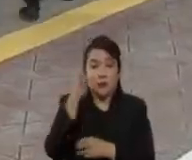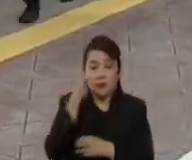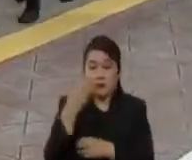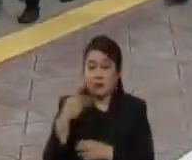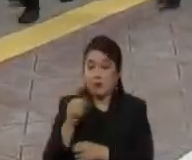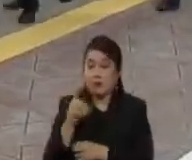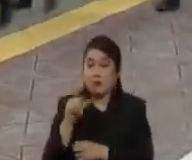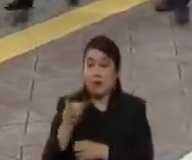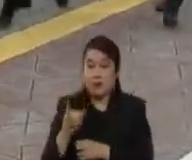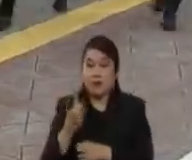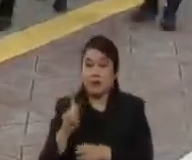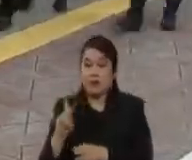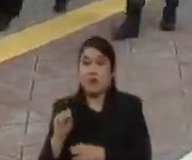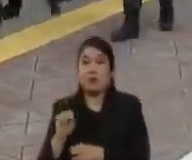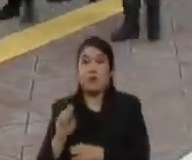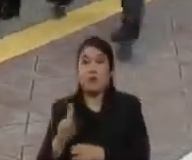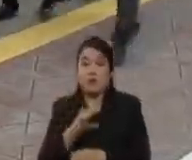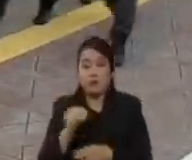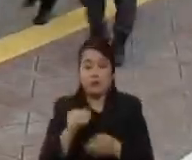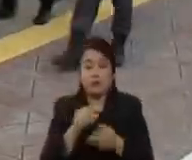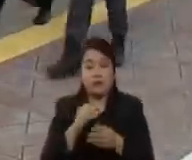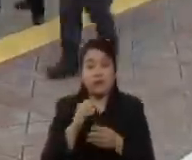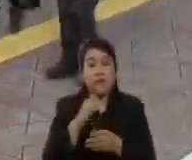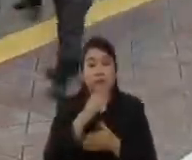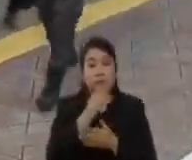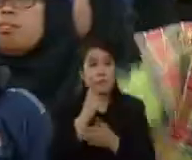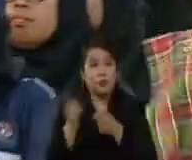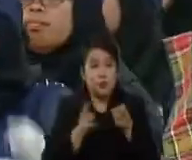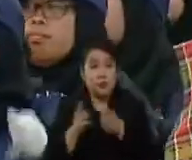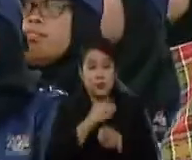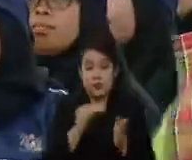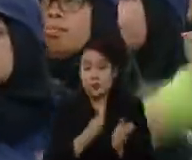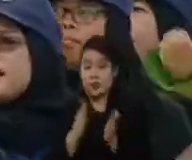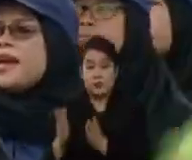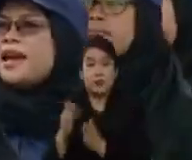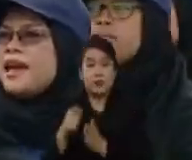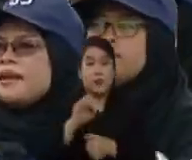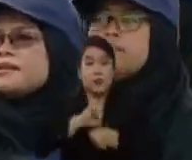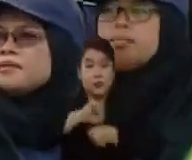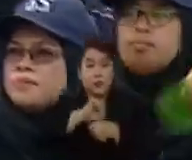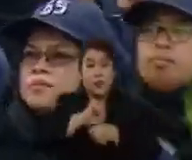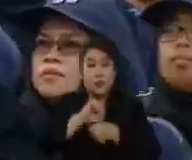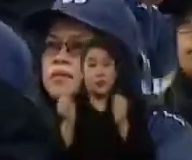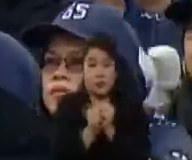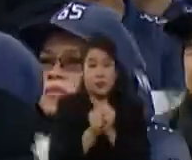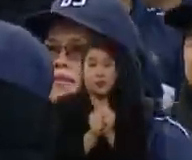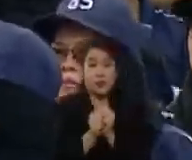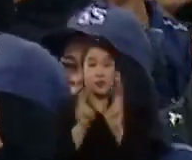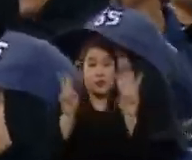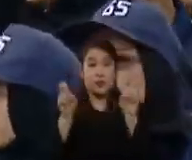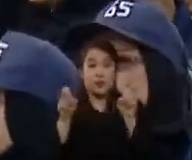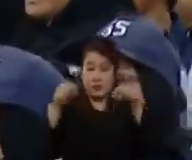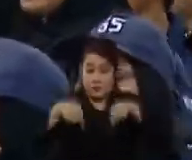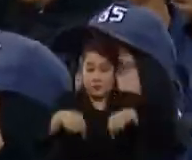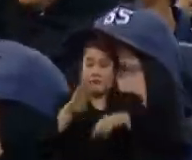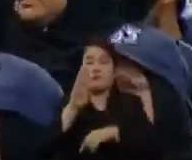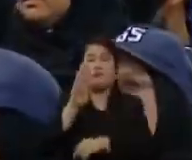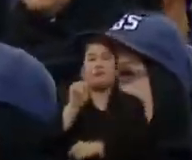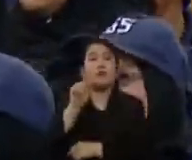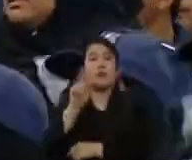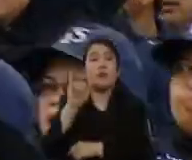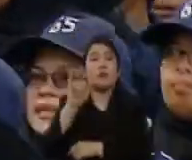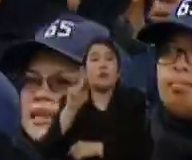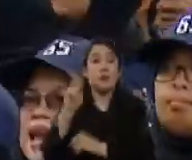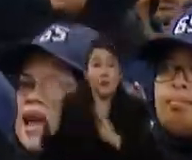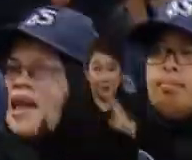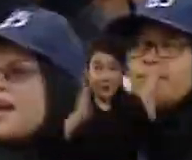Setiausaha Perancangan Strategik dan Pengurusan, manakala di sebelahnya ialah kontinjen dengan tema Ini Batik Malaysia,